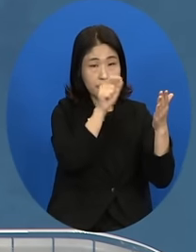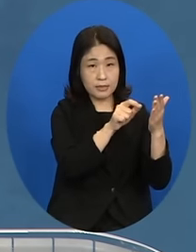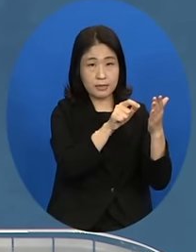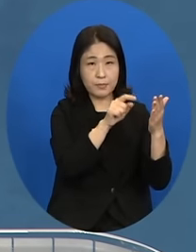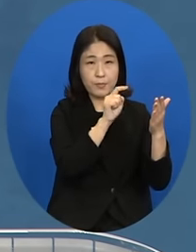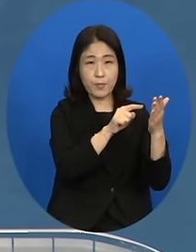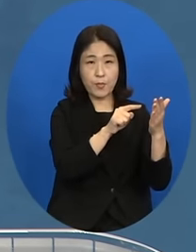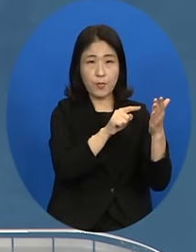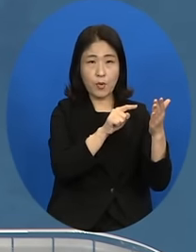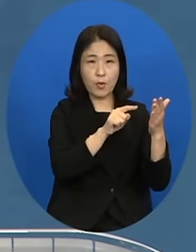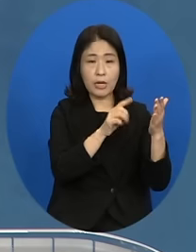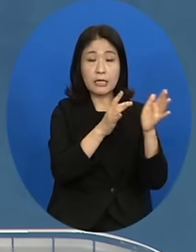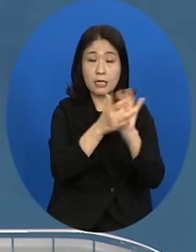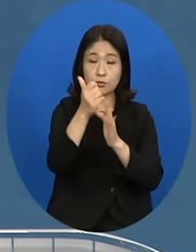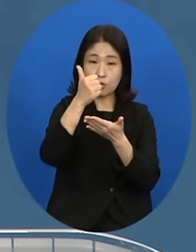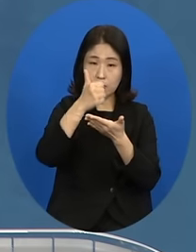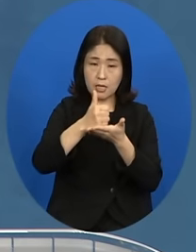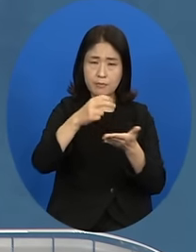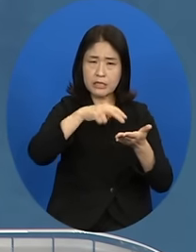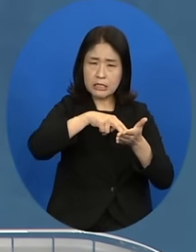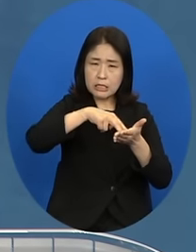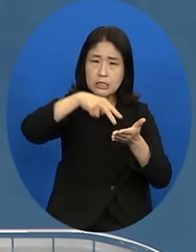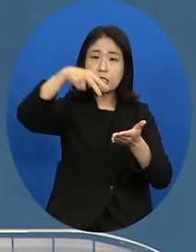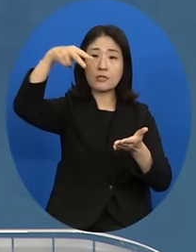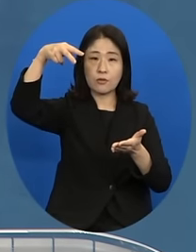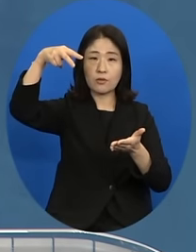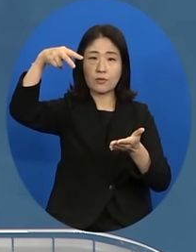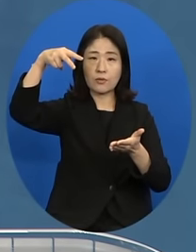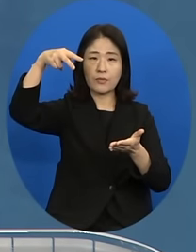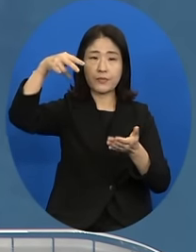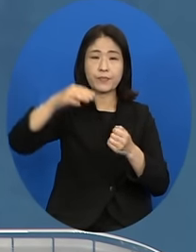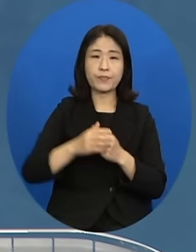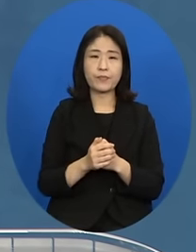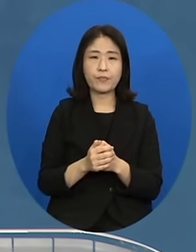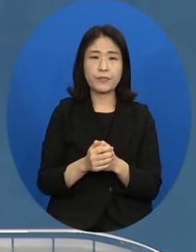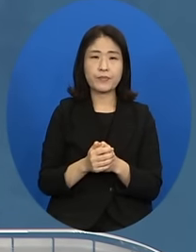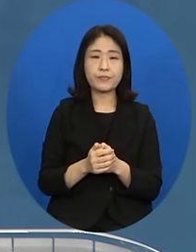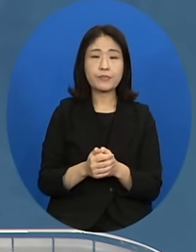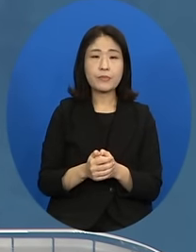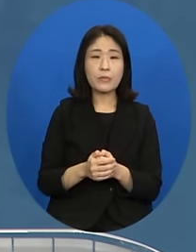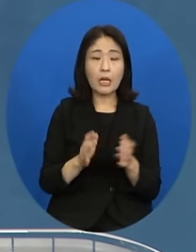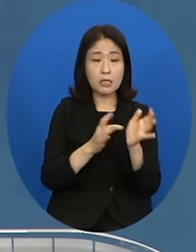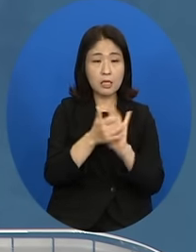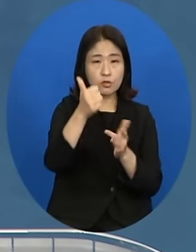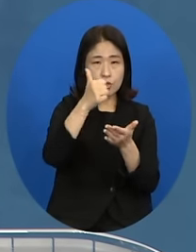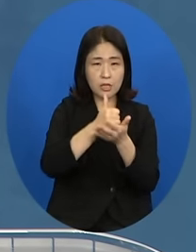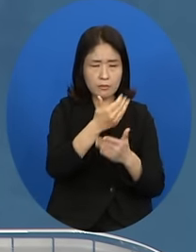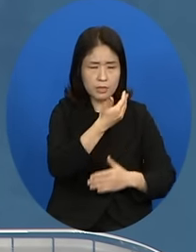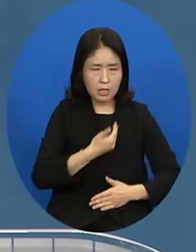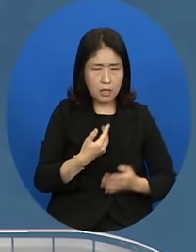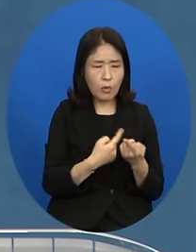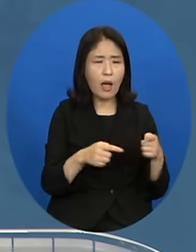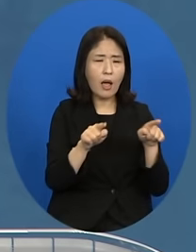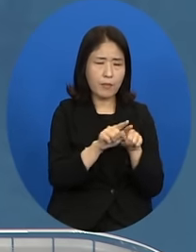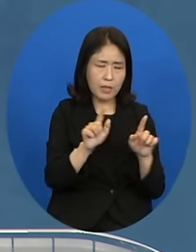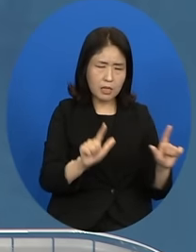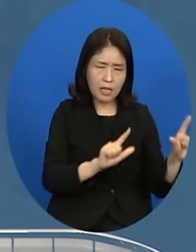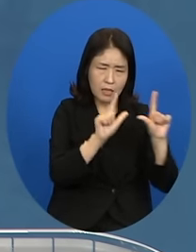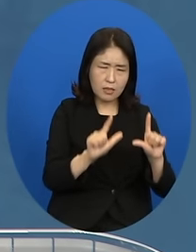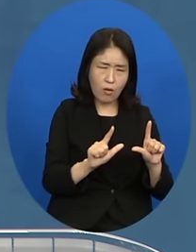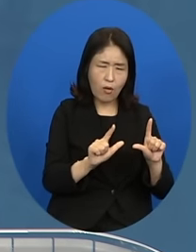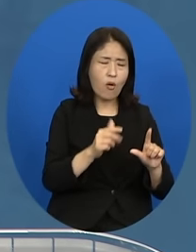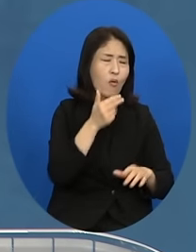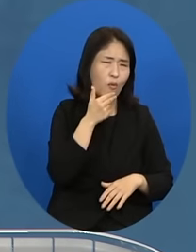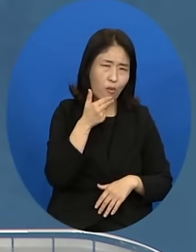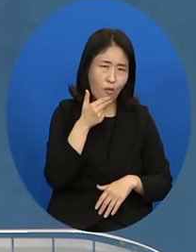예수님은 승천하십니다. 더 이상 제자들 가운데 육신으로 함께 하지 않으십니다.